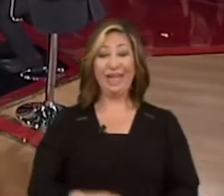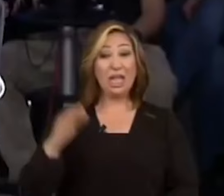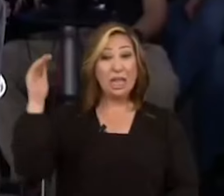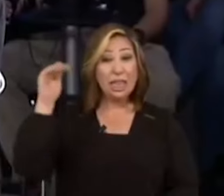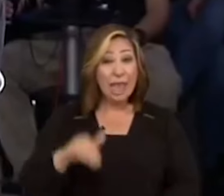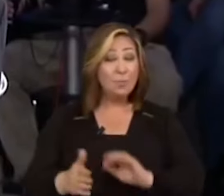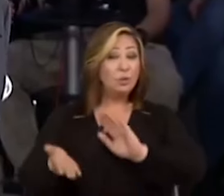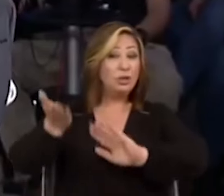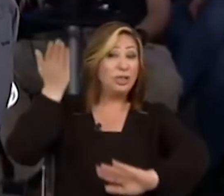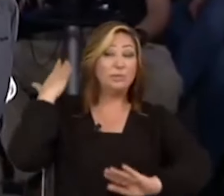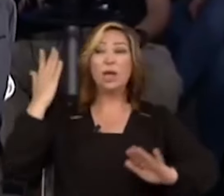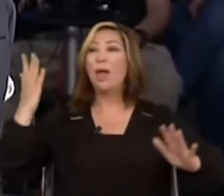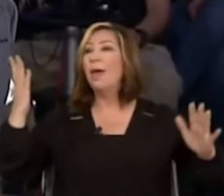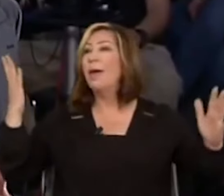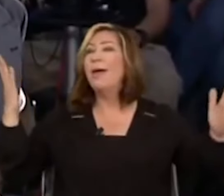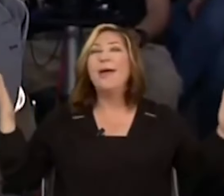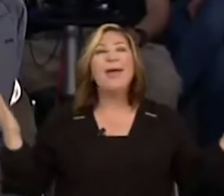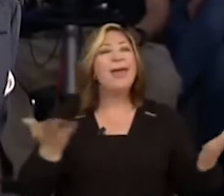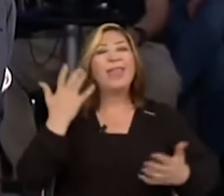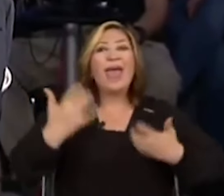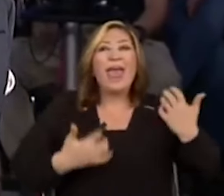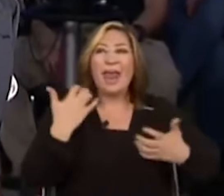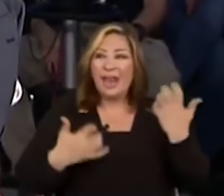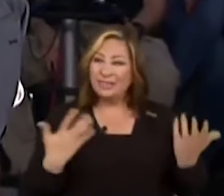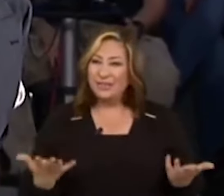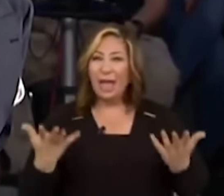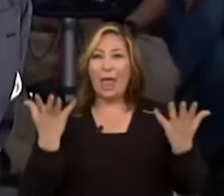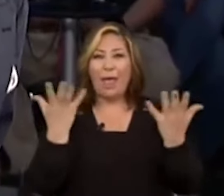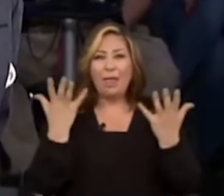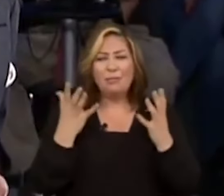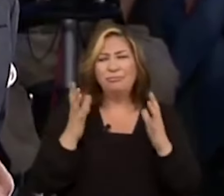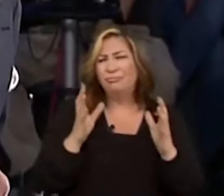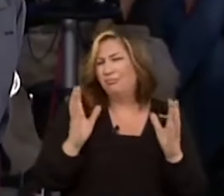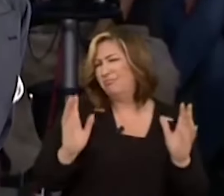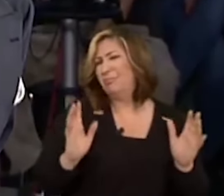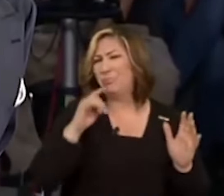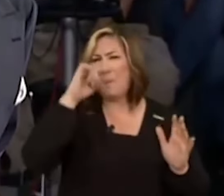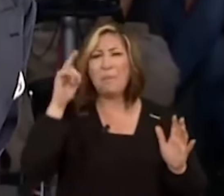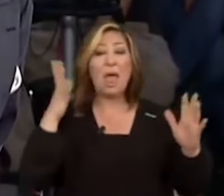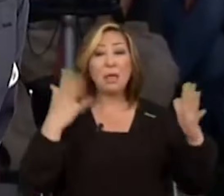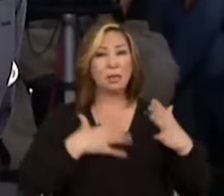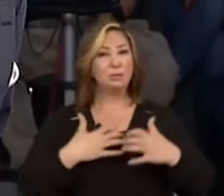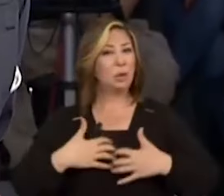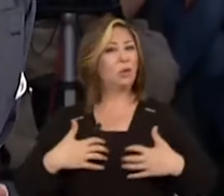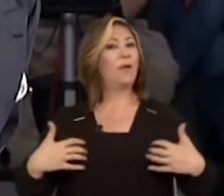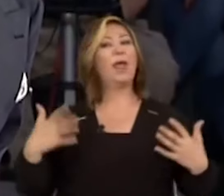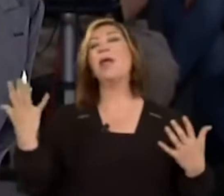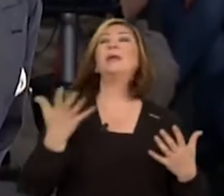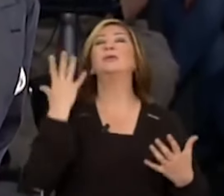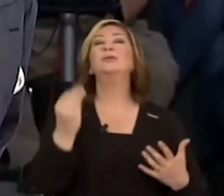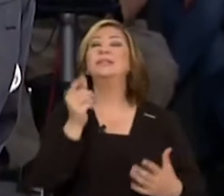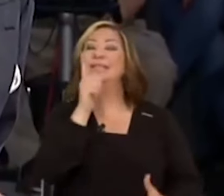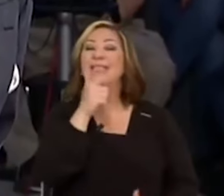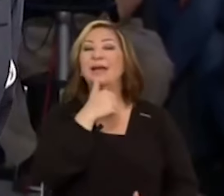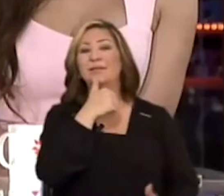Gelmiş ama. Geçmiş en enerjik, en kompleksiz, en kendisine güvenen, en güzel